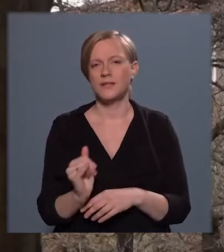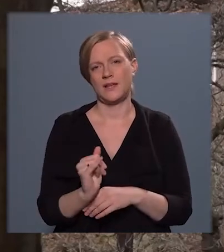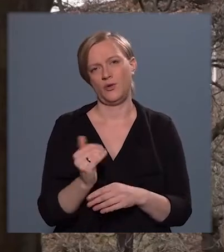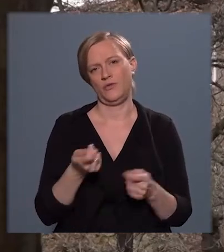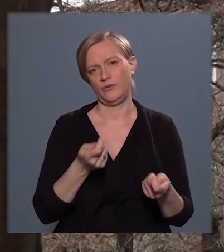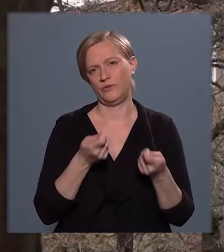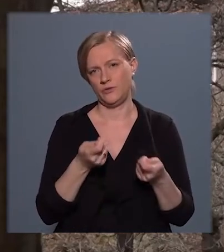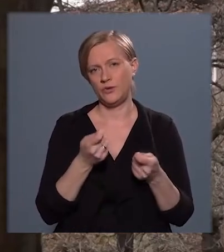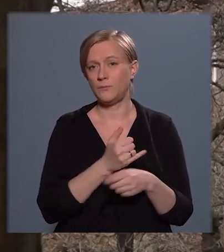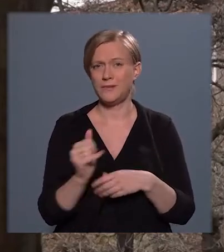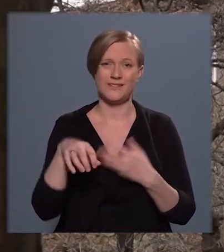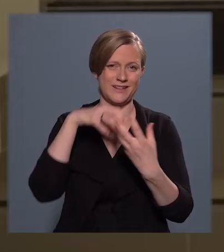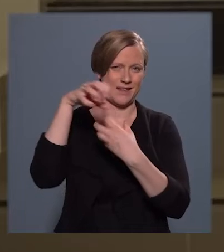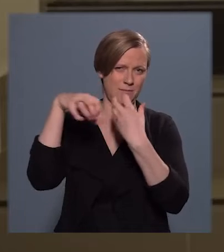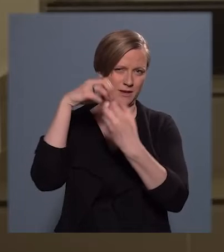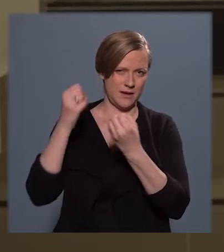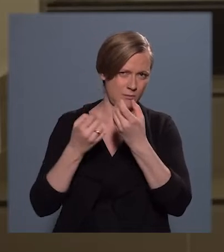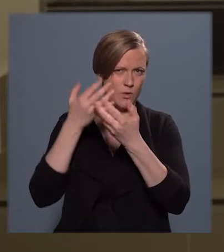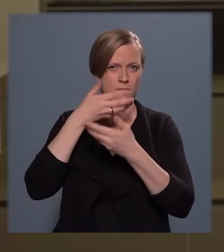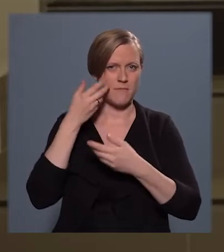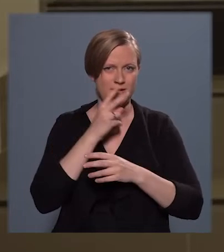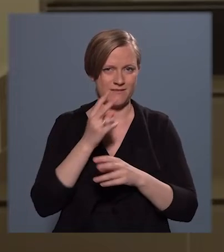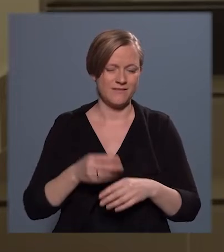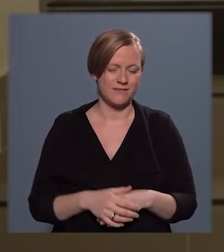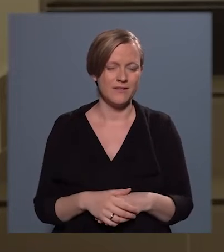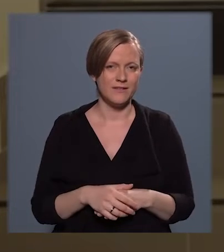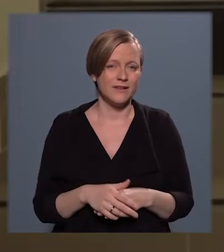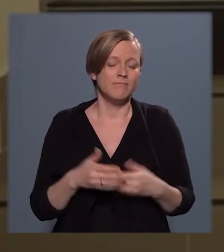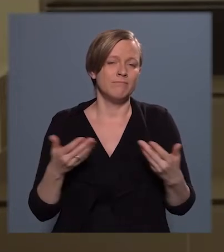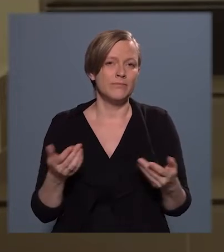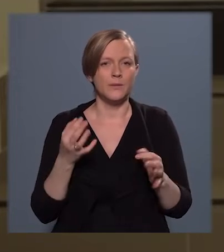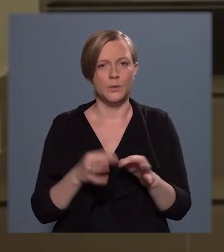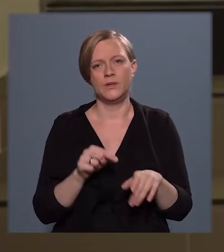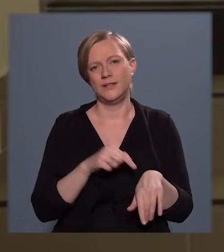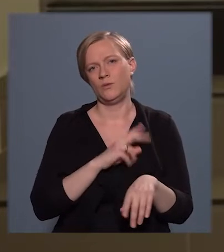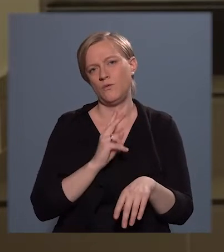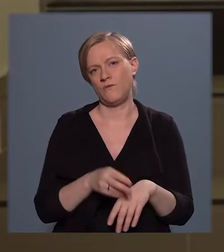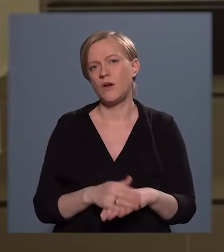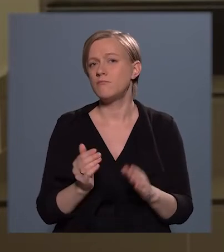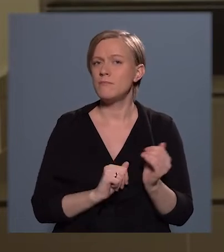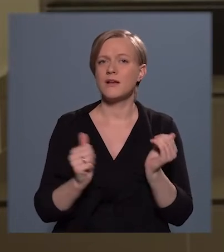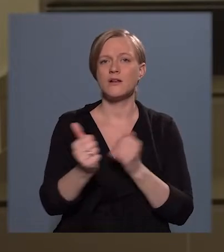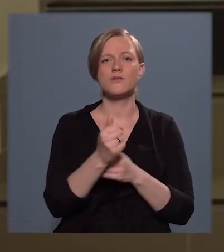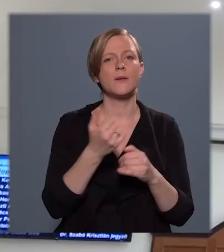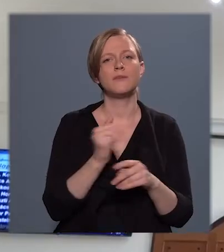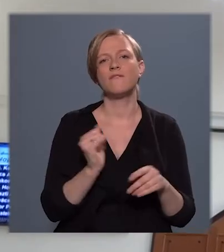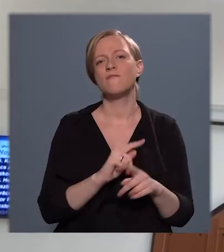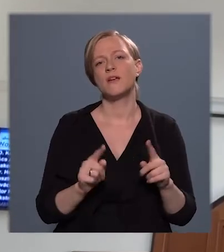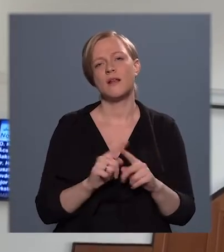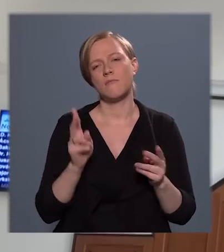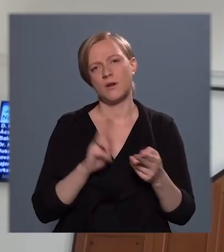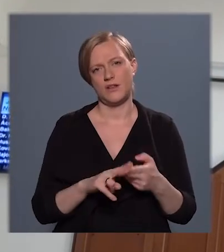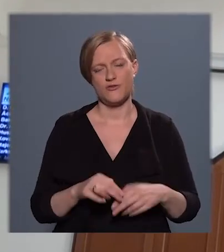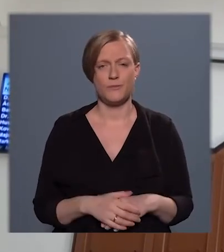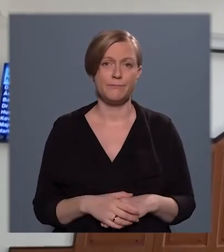a kéményekből jön ki a meleg, szóval pont itt volt az ideje annak, hogy megelőzzünk mindenféle baleseteket. A